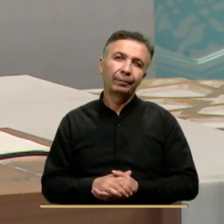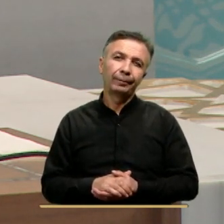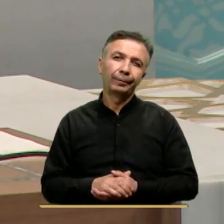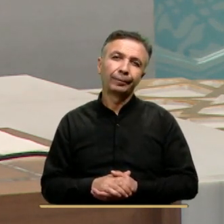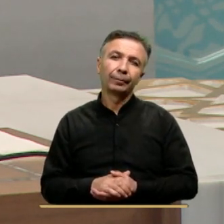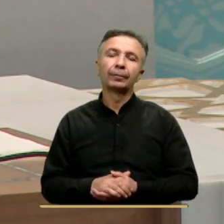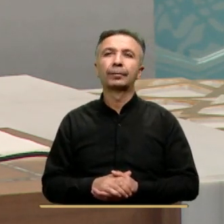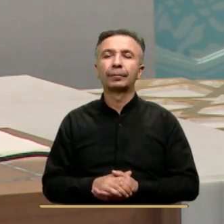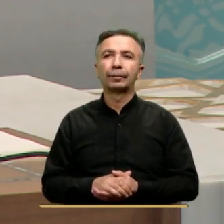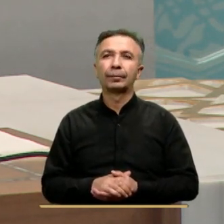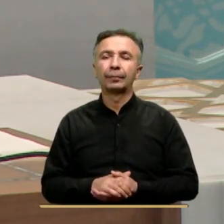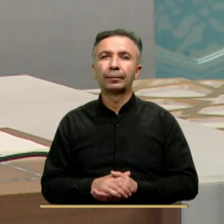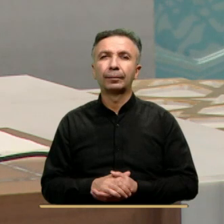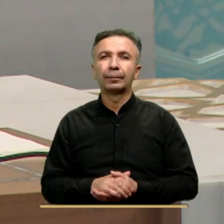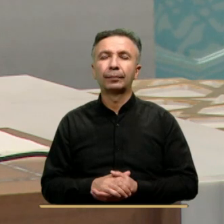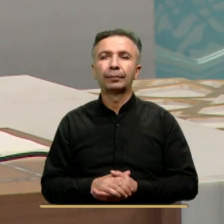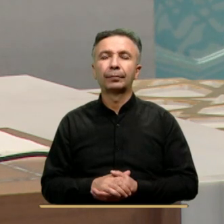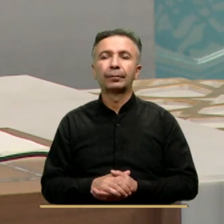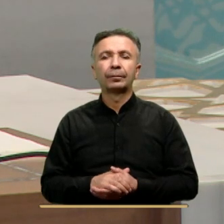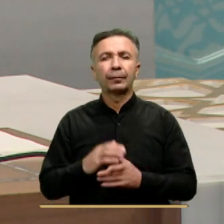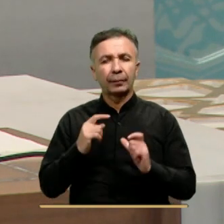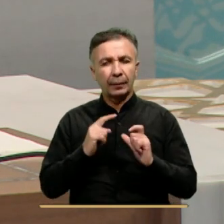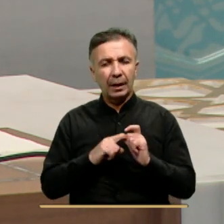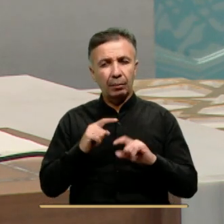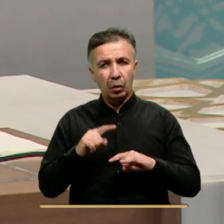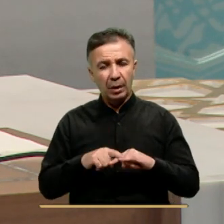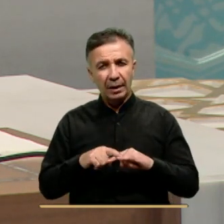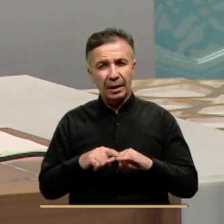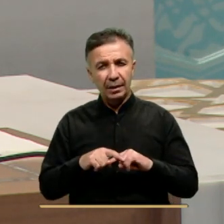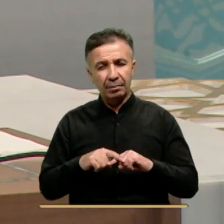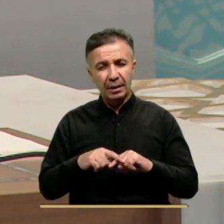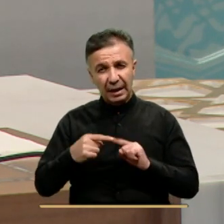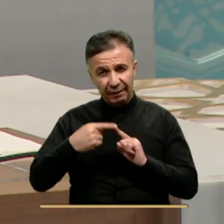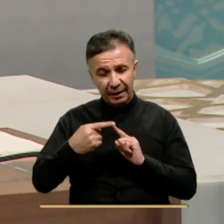ediyor Ebu hureyre'nin rivayet ettiği bir hadiste